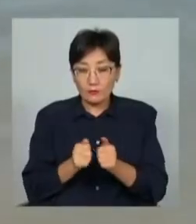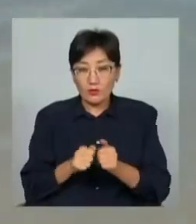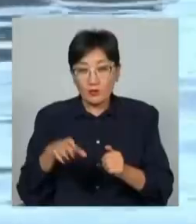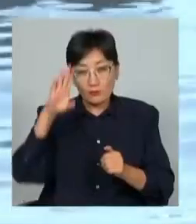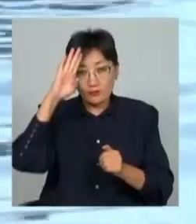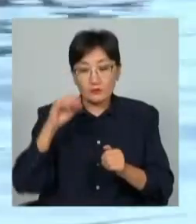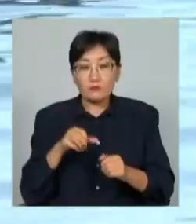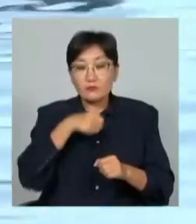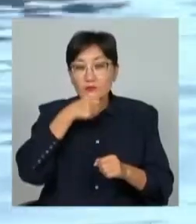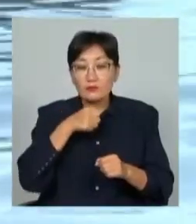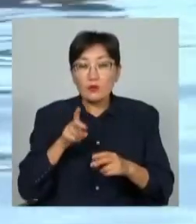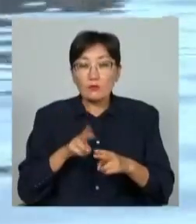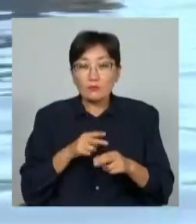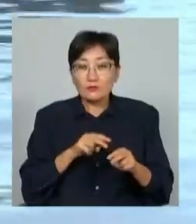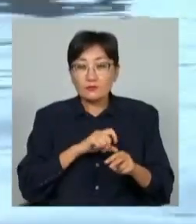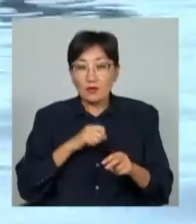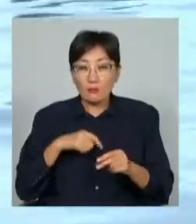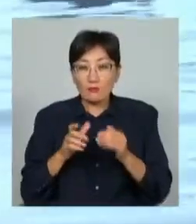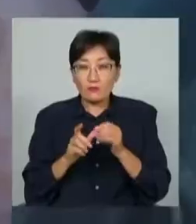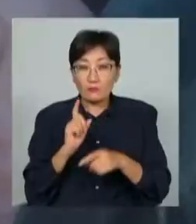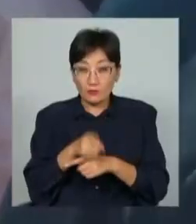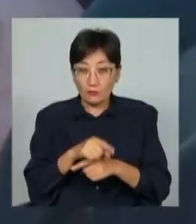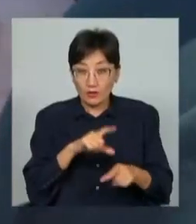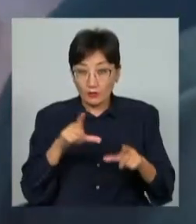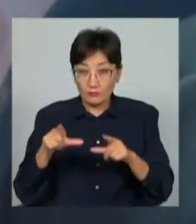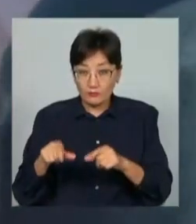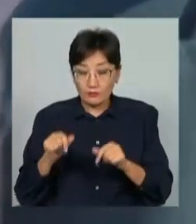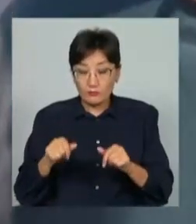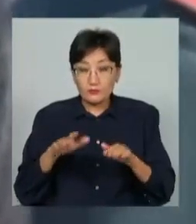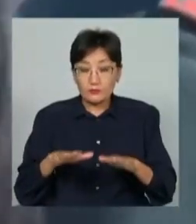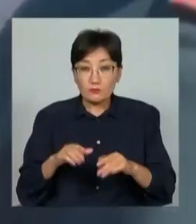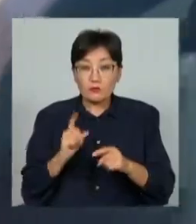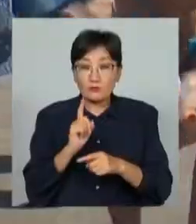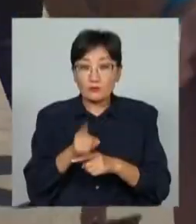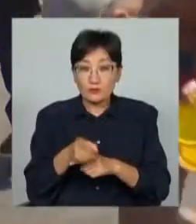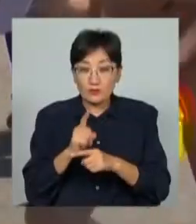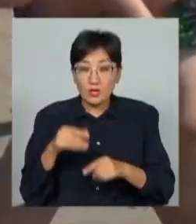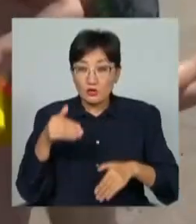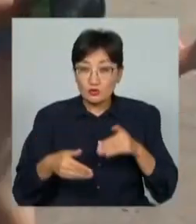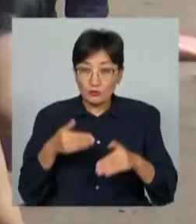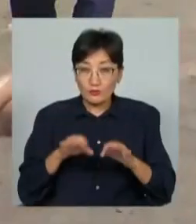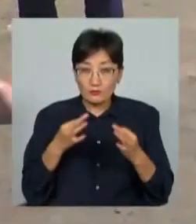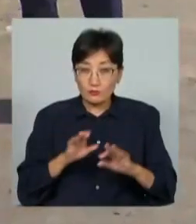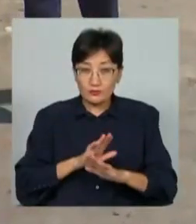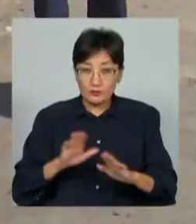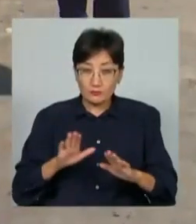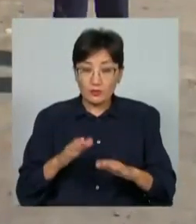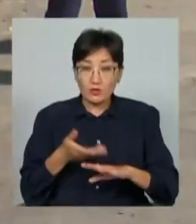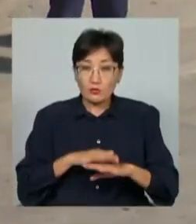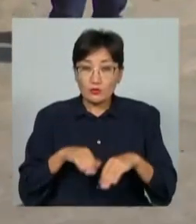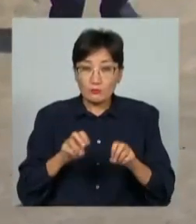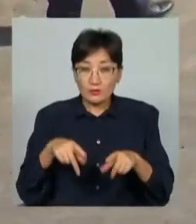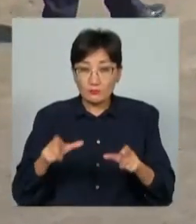Жеткіншек ересектердің қарауынсыз өзенге балық аулауға барады. Алайда ол жерде қармақ салуға да шомылуға да рұқсат етілмеген дейді